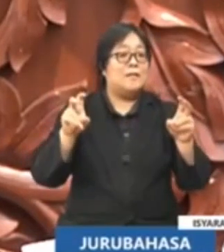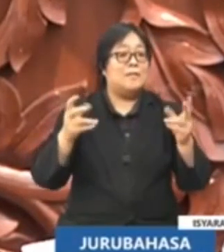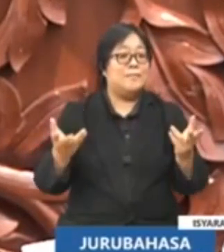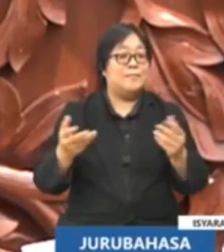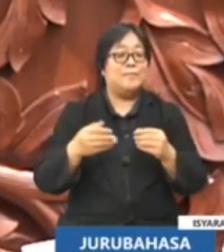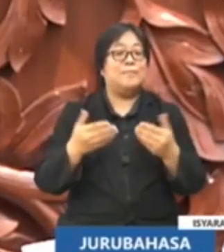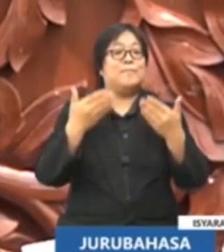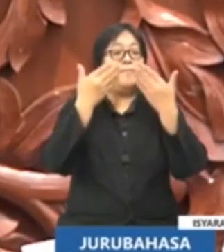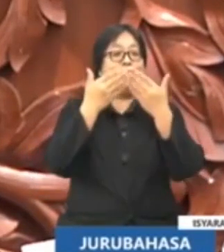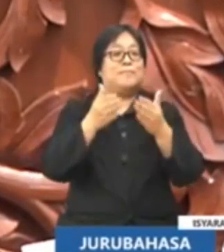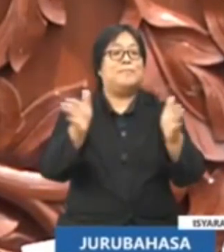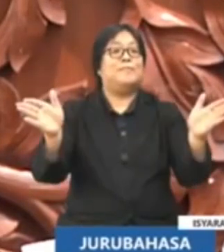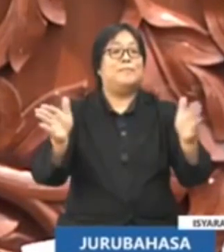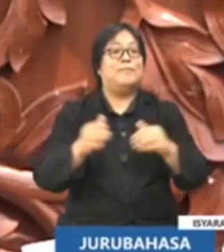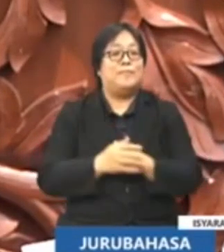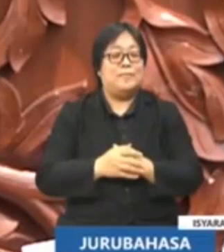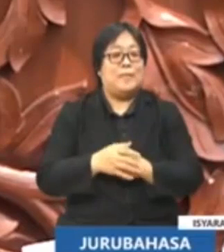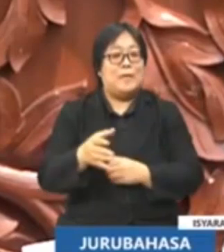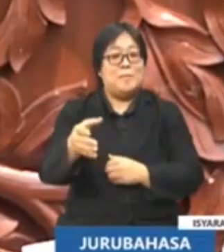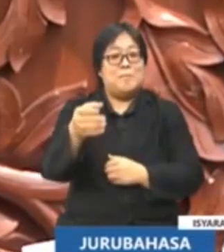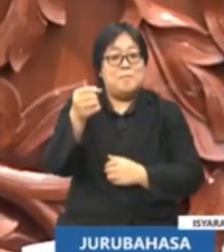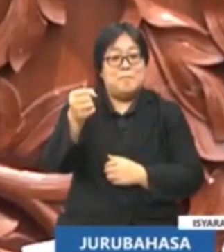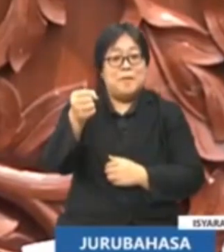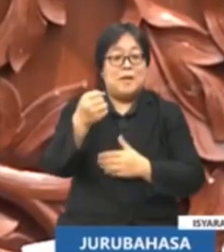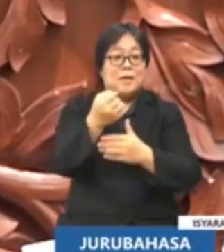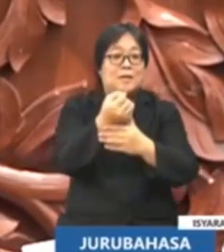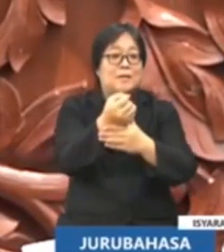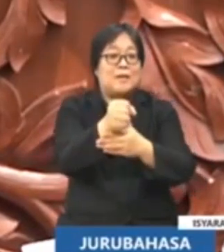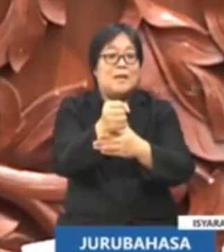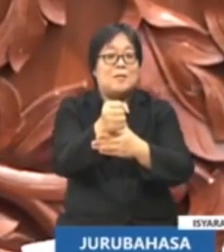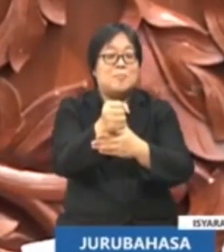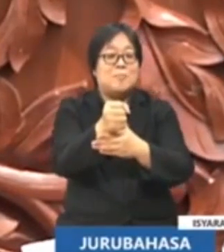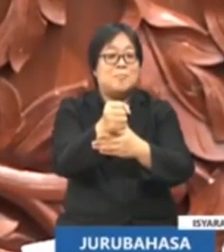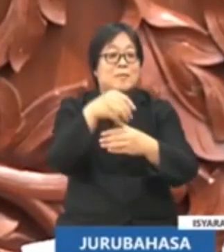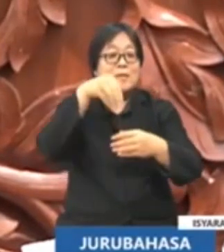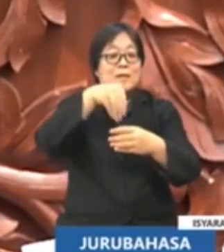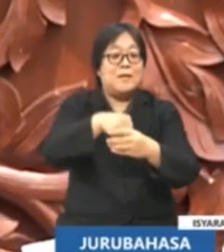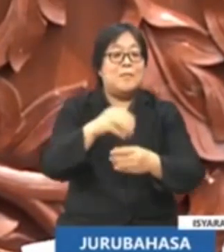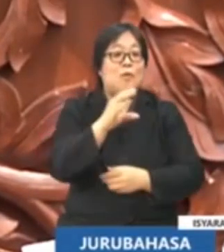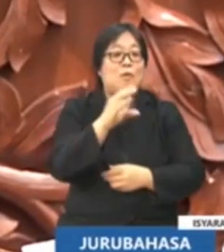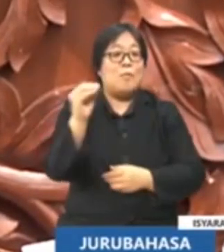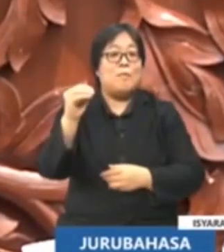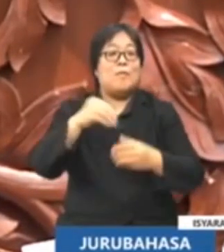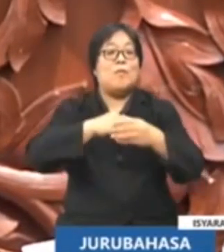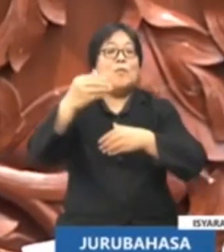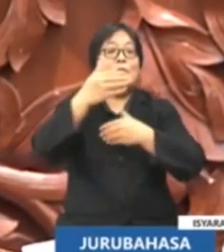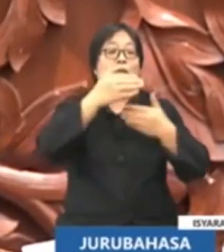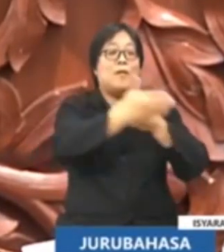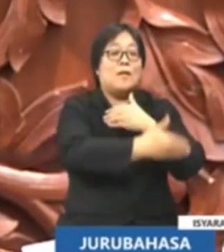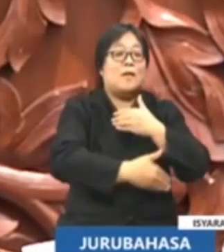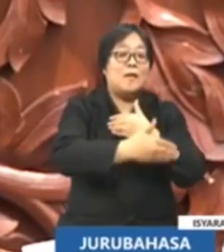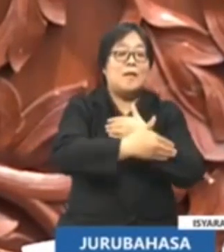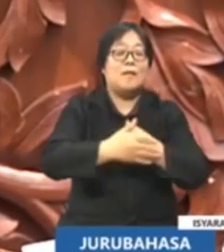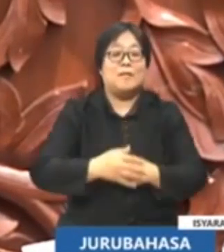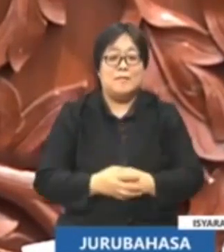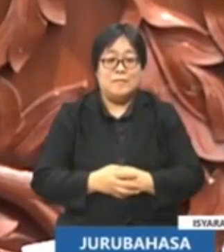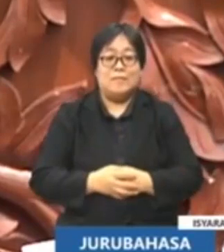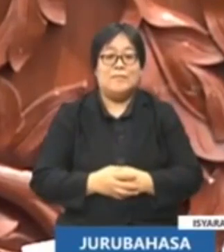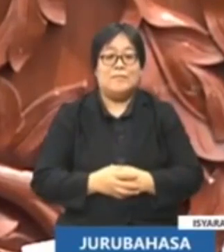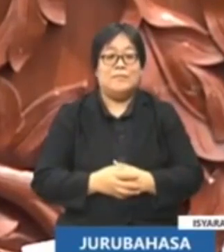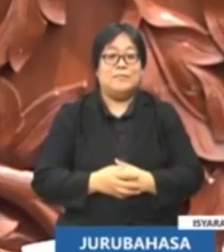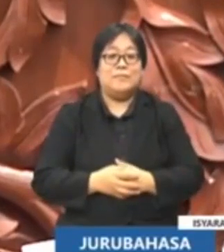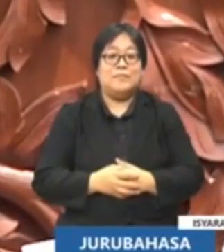pendedahan pemegangan saham di dalam serikat-serikat luar pesisir itu